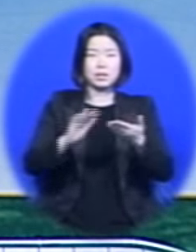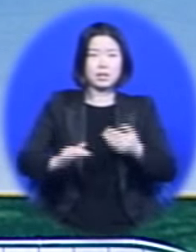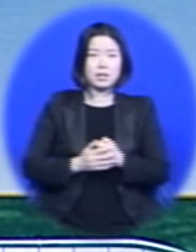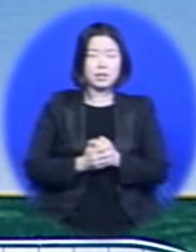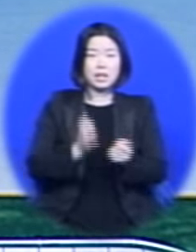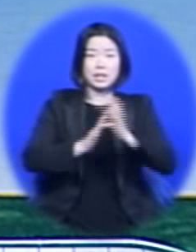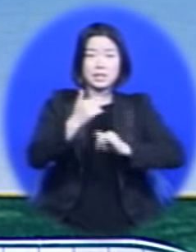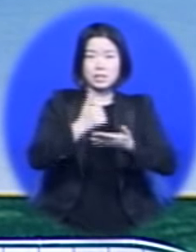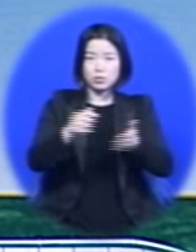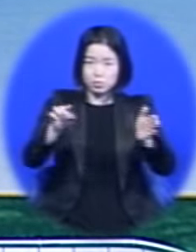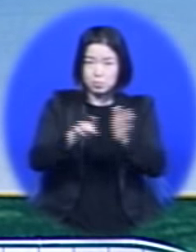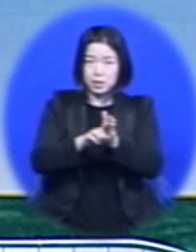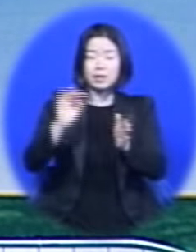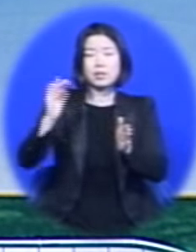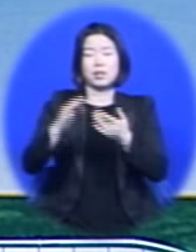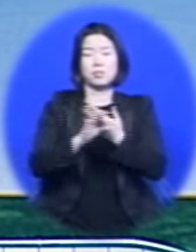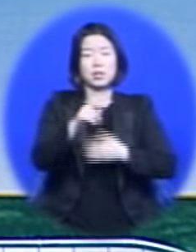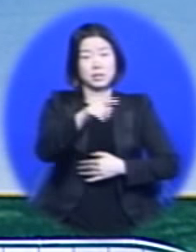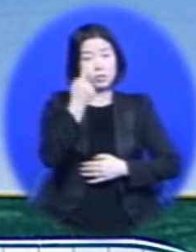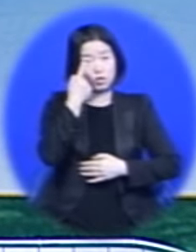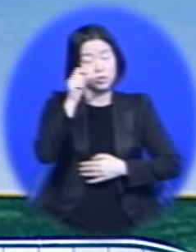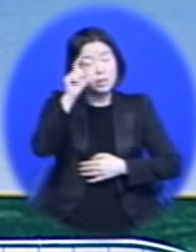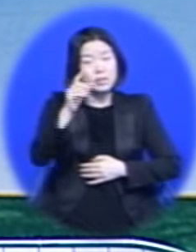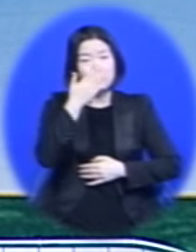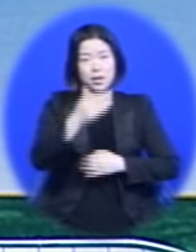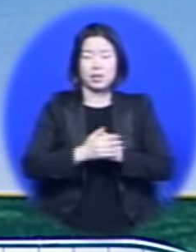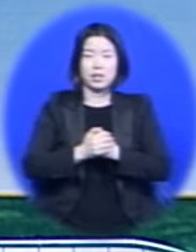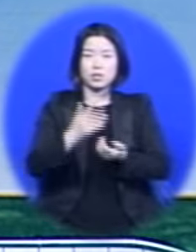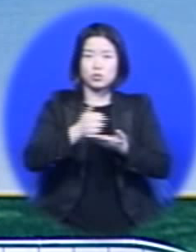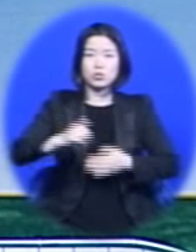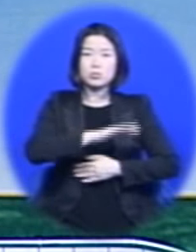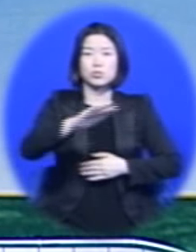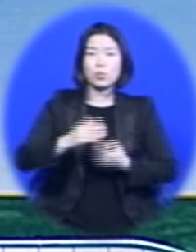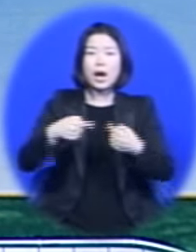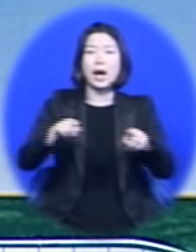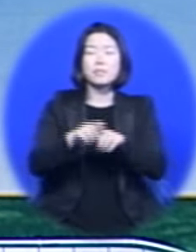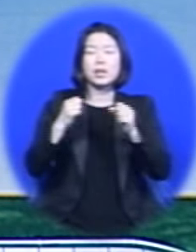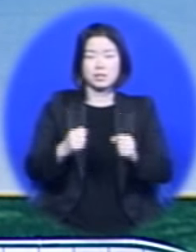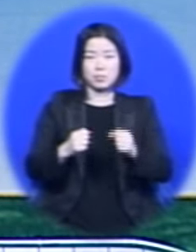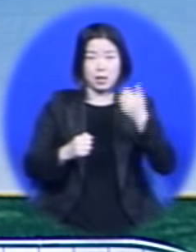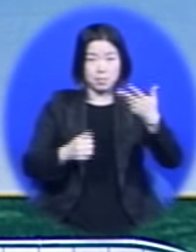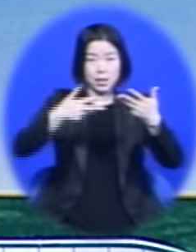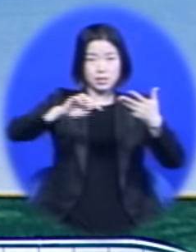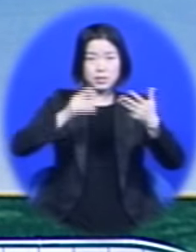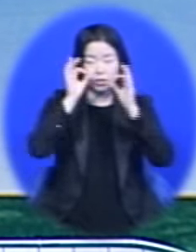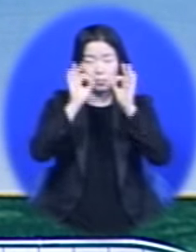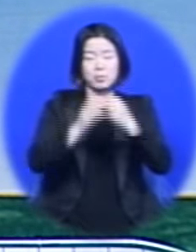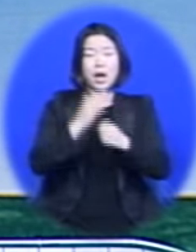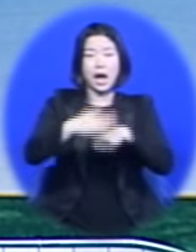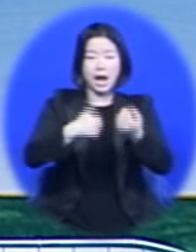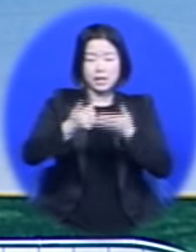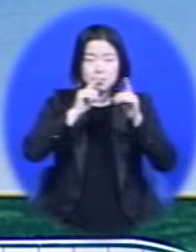때문에, 예수를 믿게 되면 그 눈이 뜨이게 됩니다. 주님은 우리와 함께 하십니다. 8절 말씀을 보실까요? 하나님의